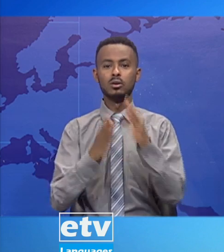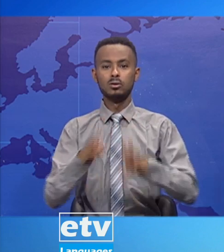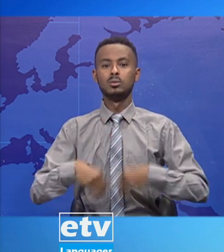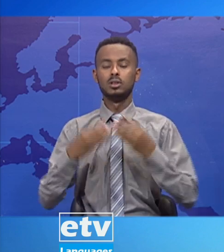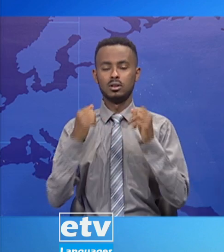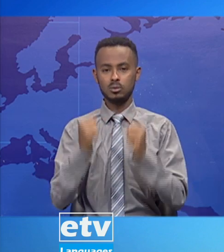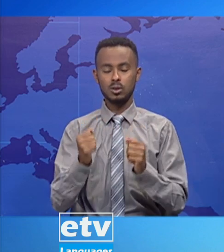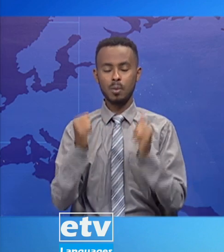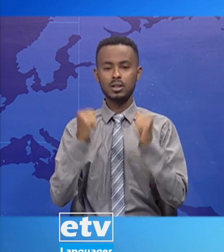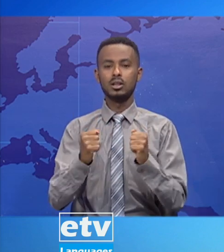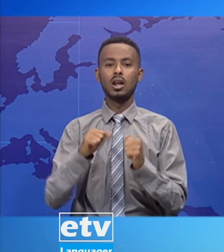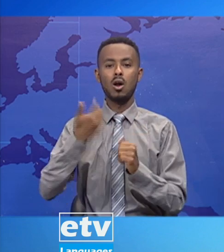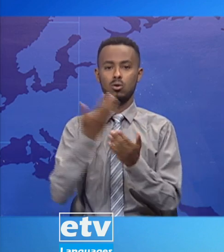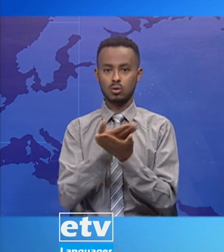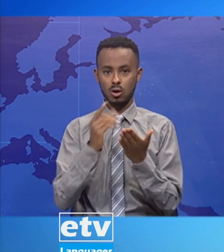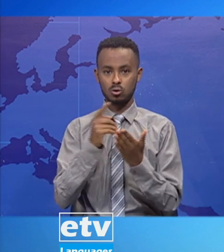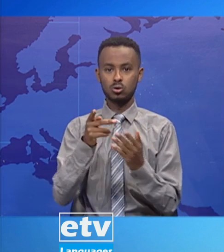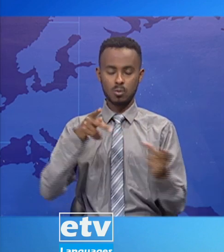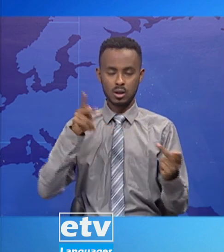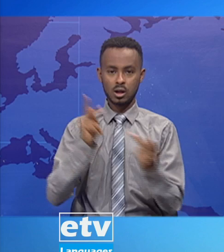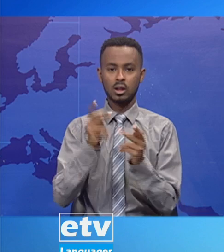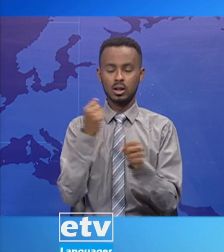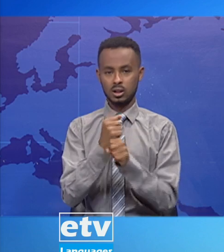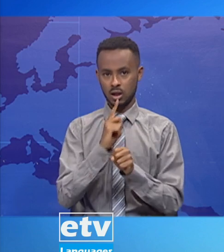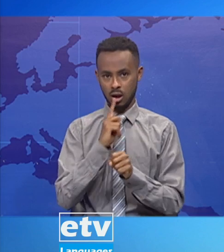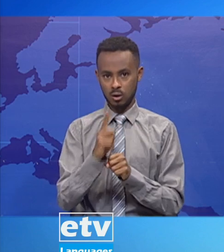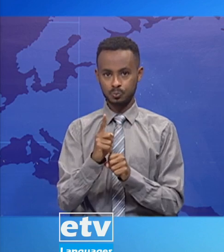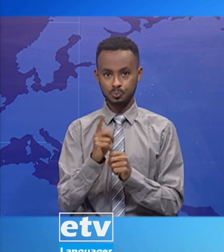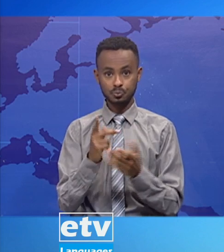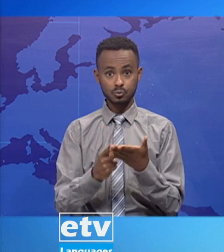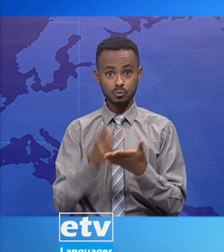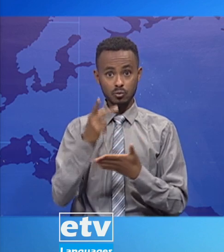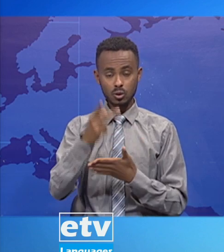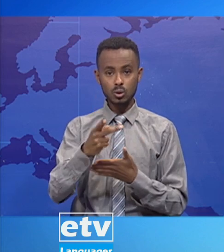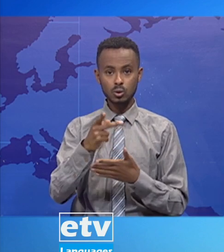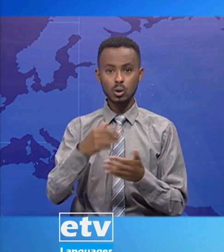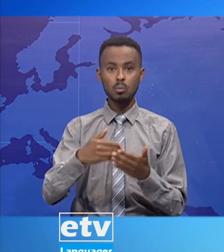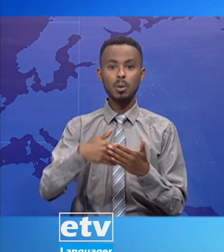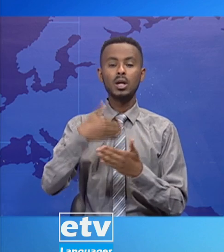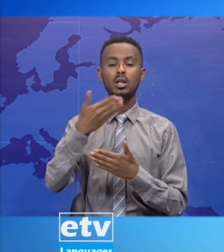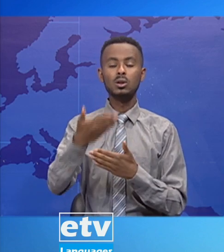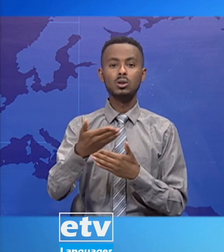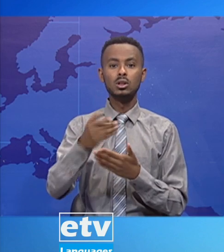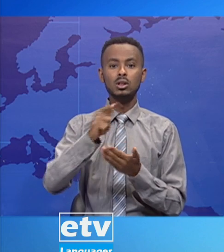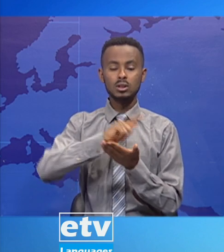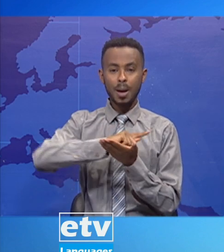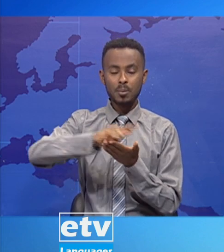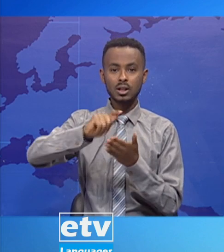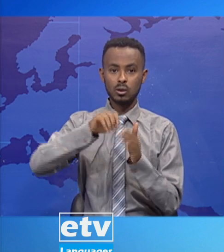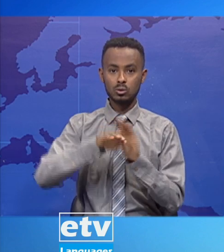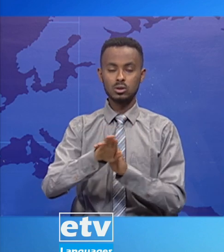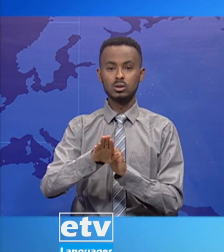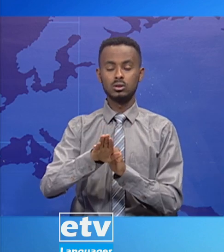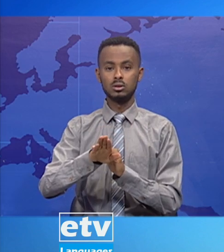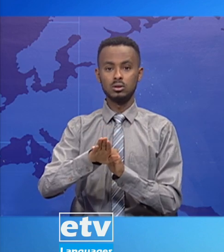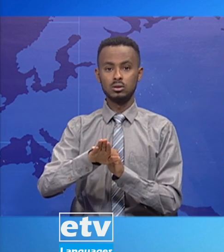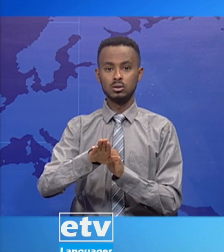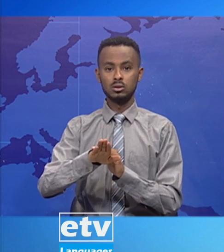እንዲችሉ ማስቻልም ሌላ ጉዳይ ነው። እሱንም አስበንበት እየሰራን ነው። ፕሮጀክቱ በሚቀጥሉት ሳምንታት ውስጥ